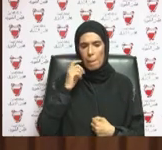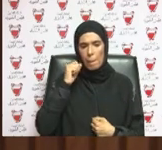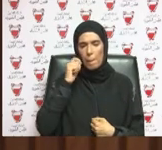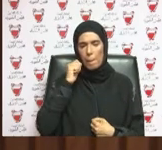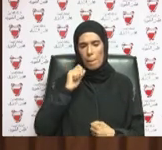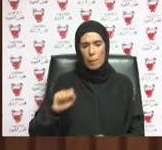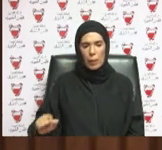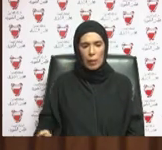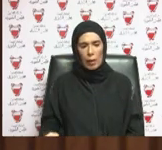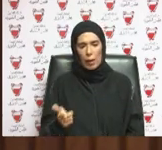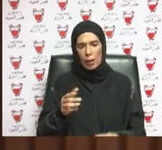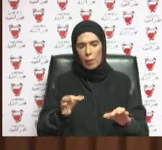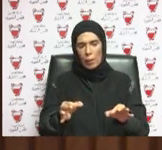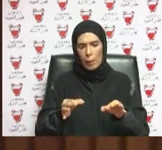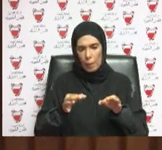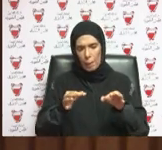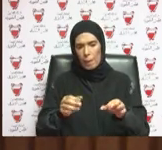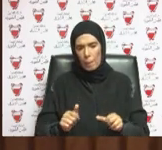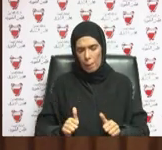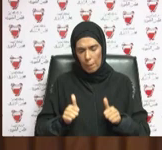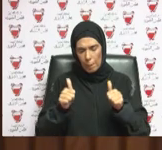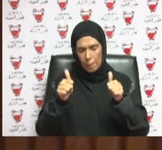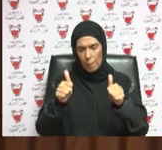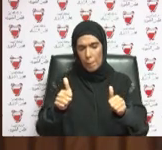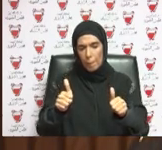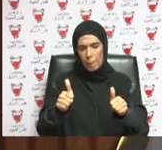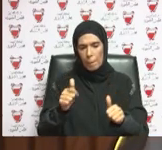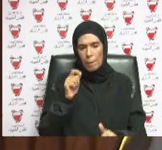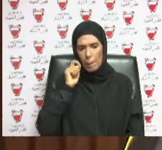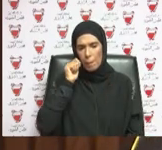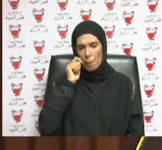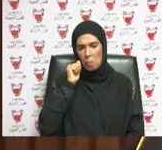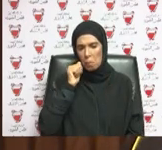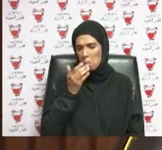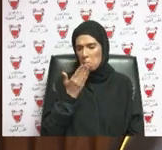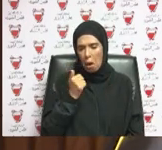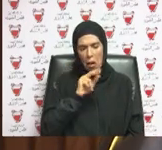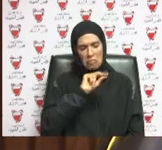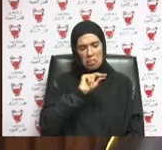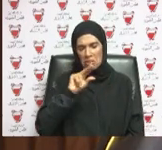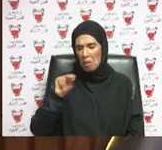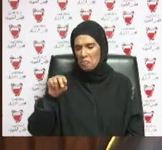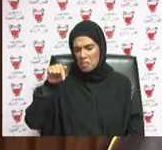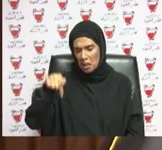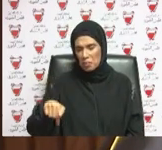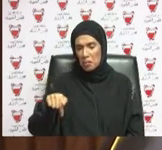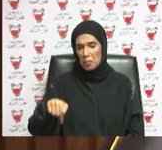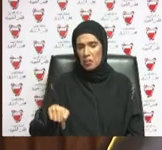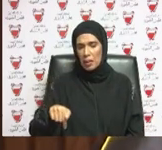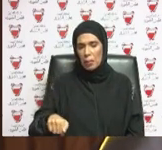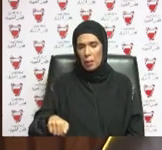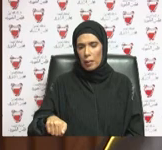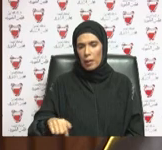أعز وأخلص وأوفى الرجال، رجلاً قل نظيره في هذا الزمان، إنه خليفة